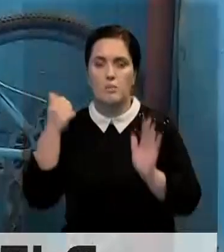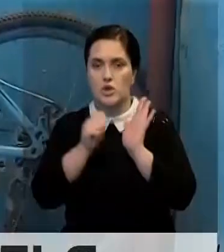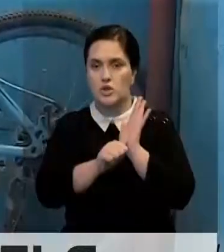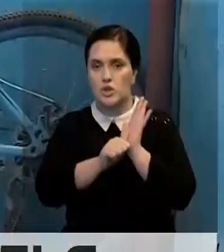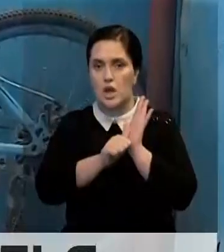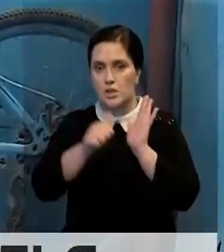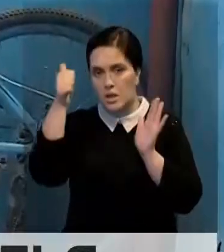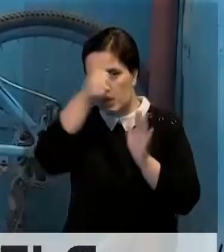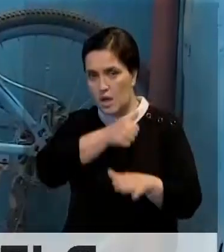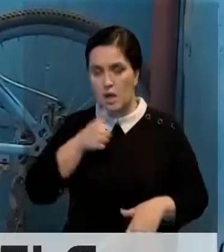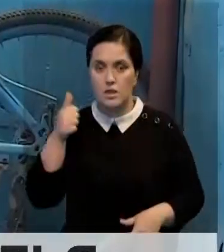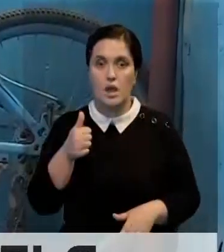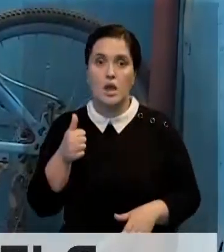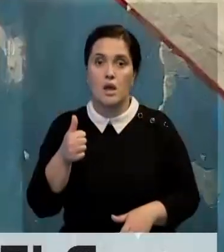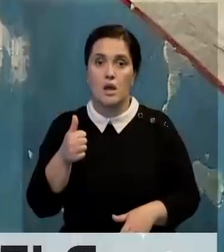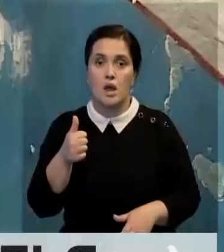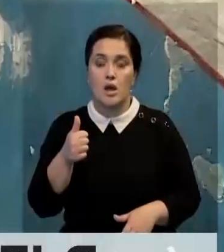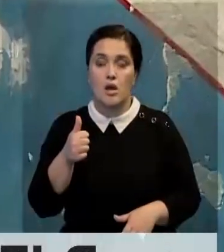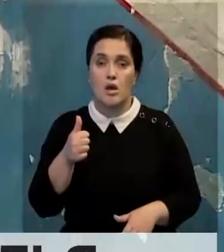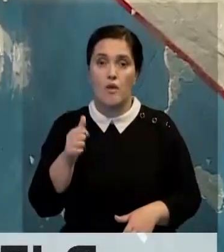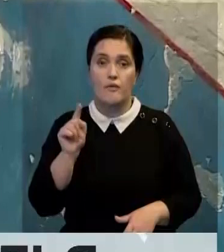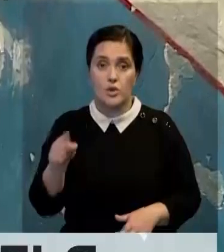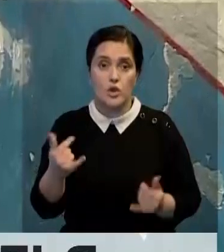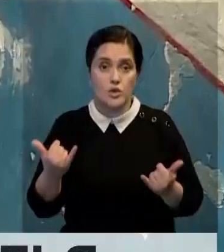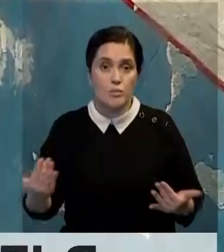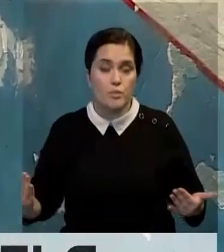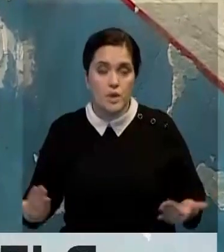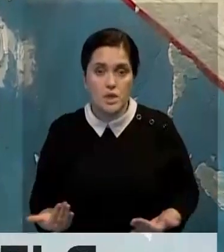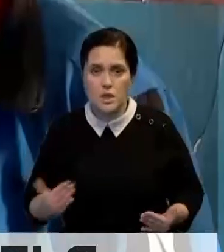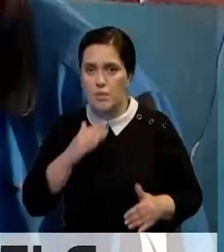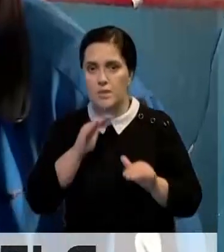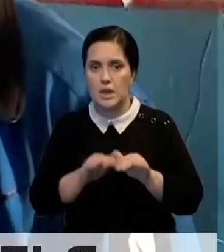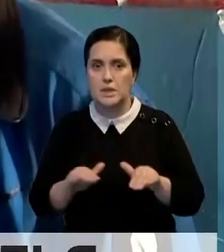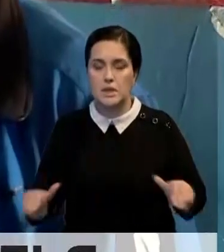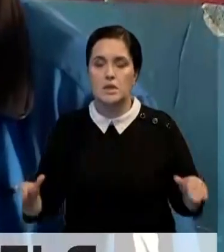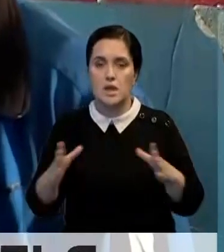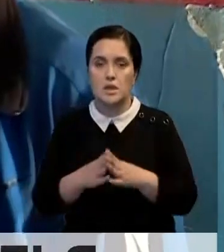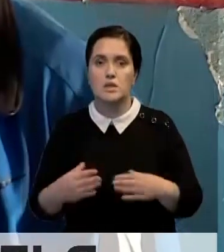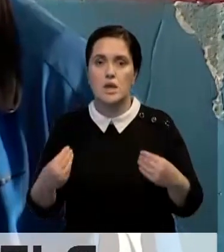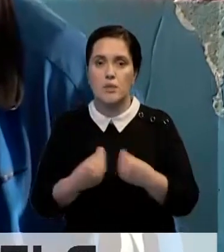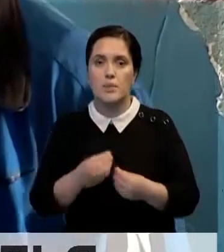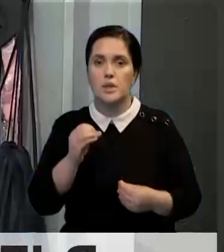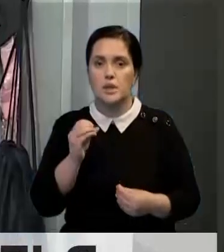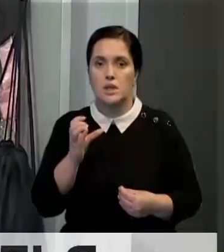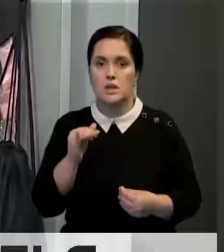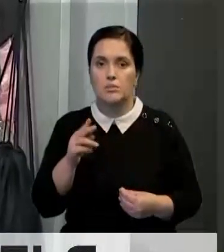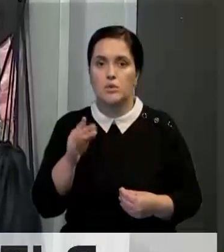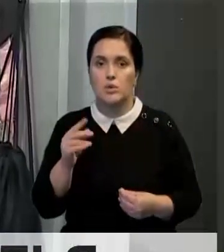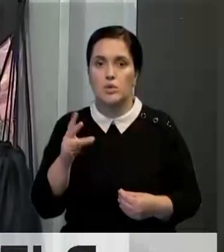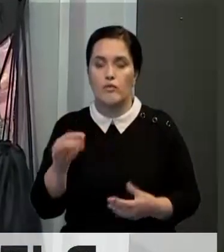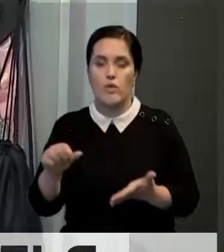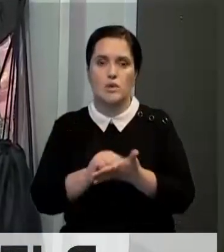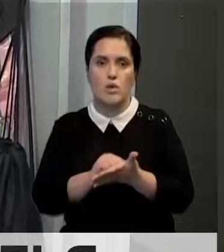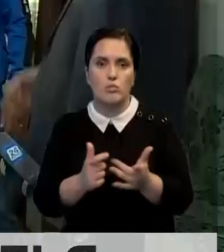60-х годах прошлого столетия. В одной из таких сегодня проживает многодетная семья Бекижана Есимкулова. Необходимые